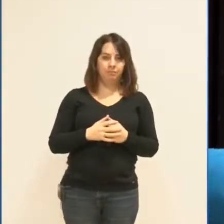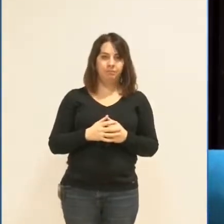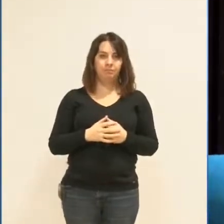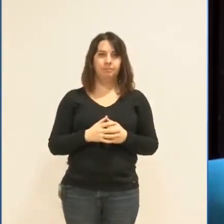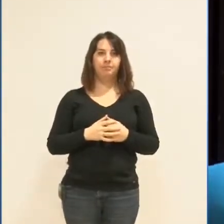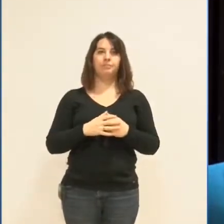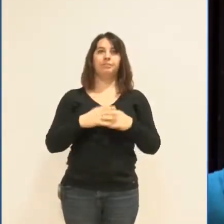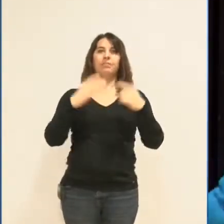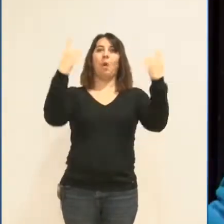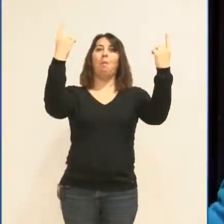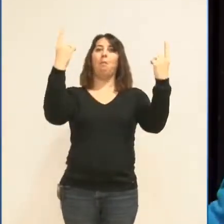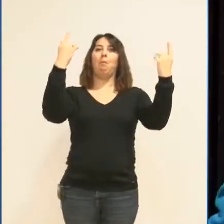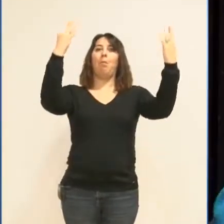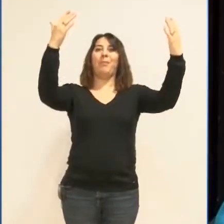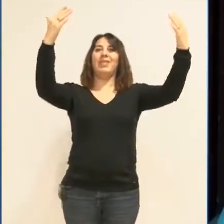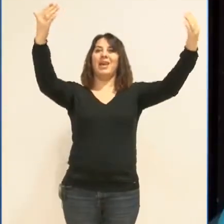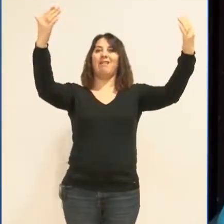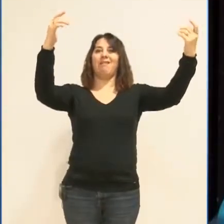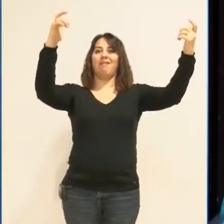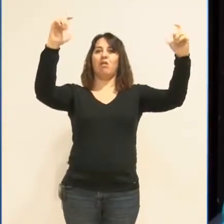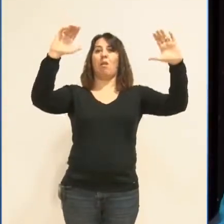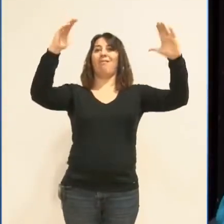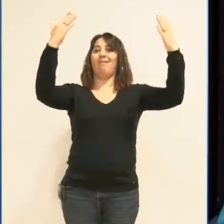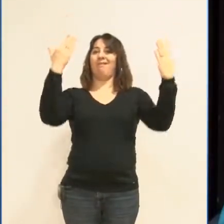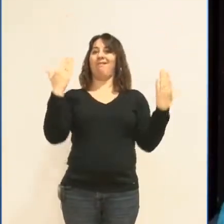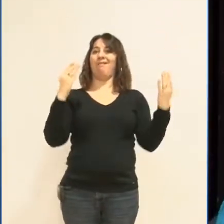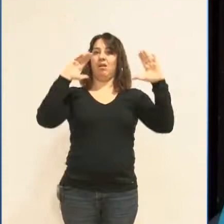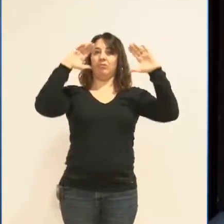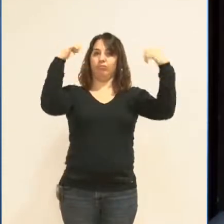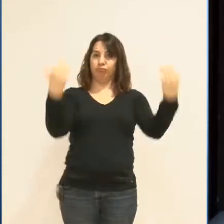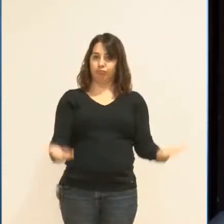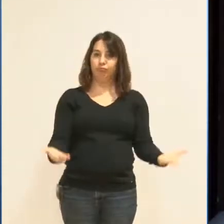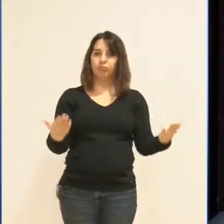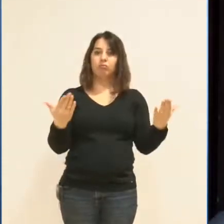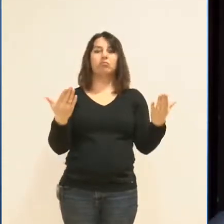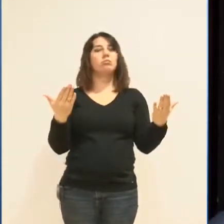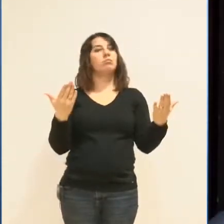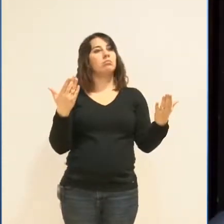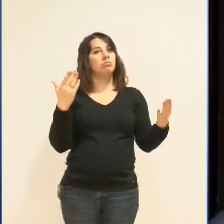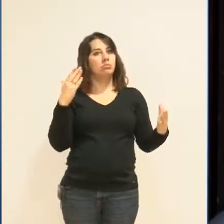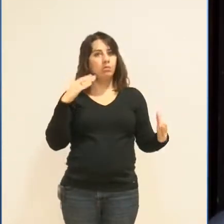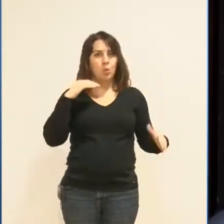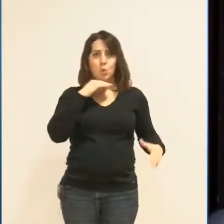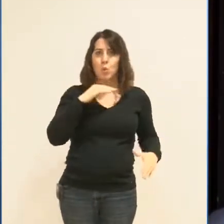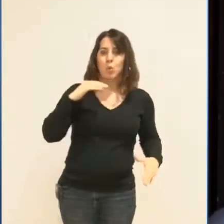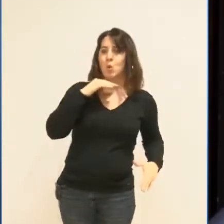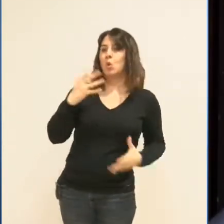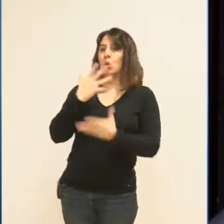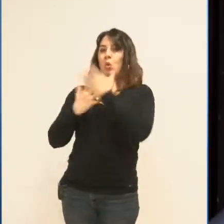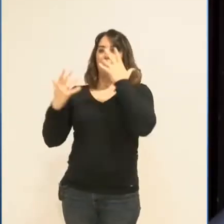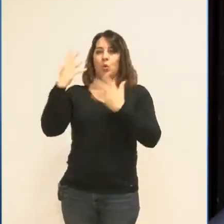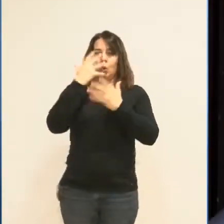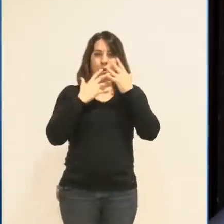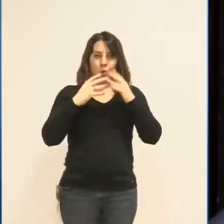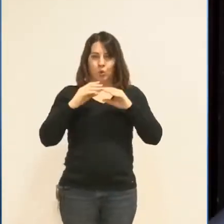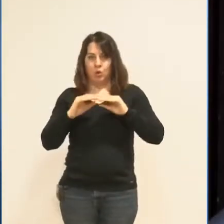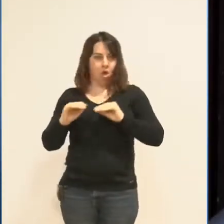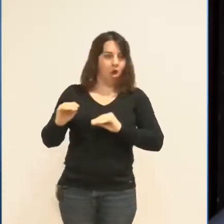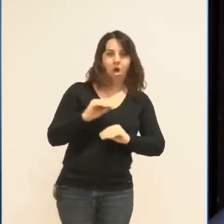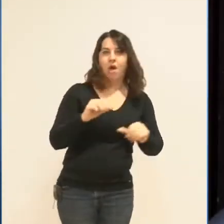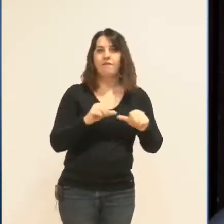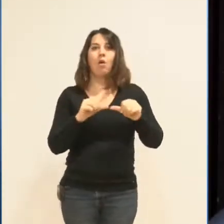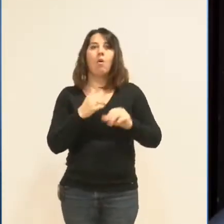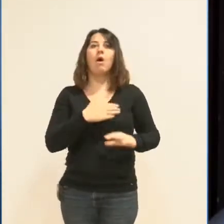mobilier d'information, ne serait-ce que pour les événements municipaux, vous a poussé un petit peu dans l'urgence, dans la précipitation, à demander aux